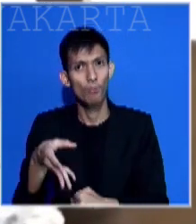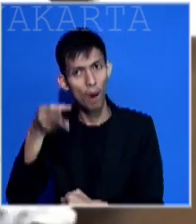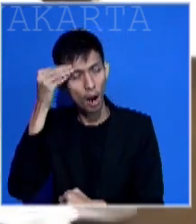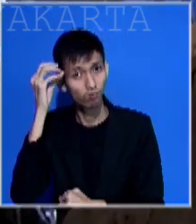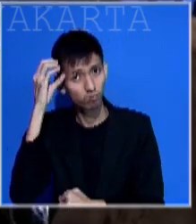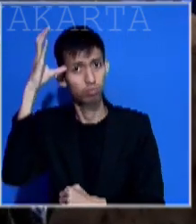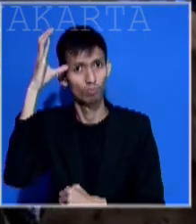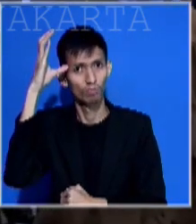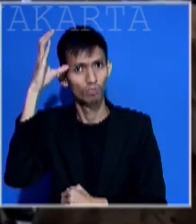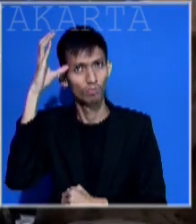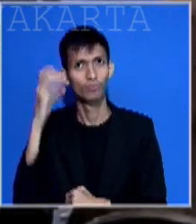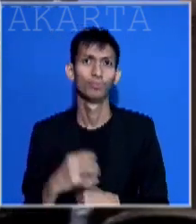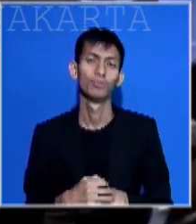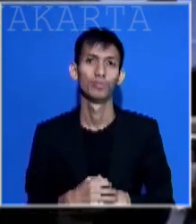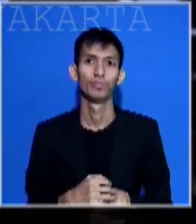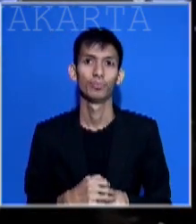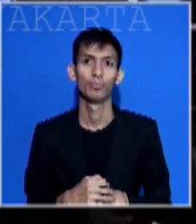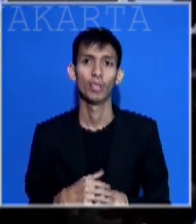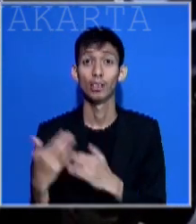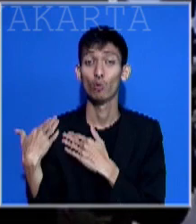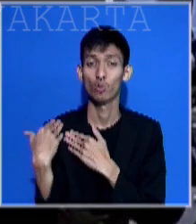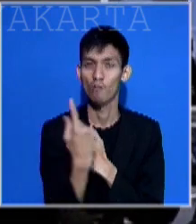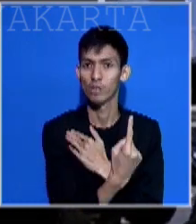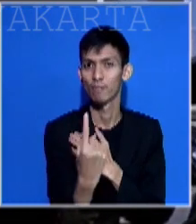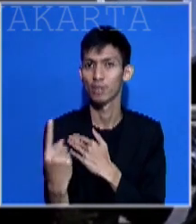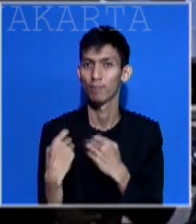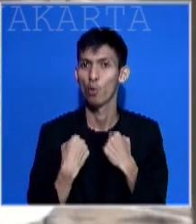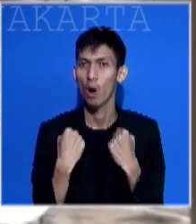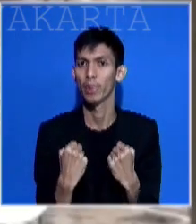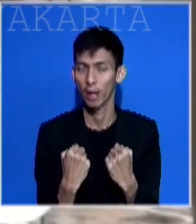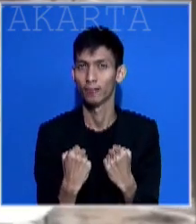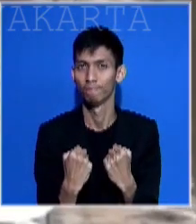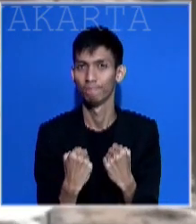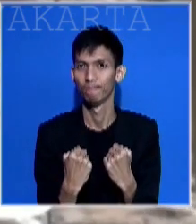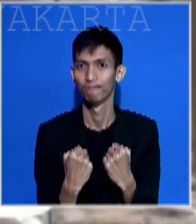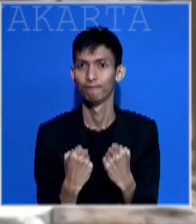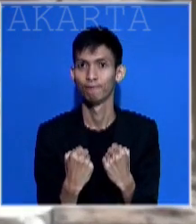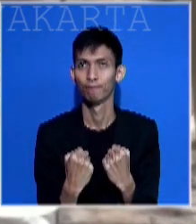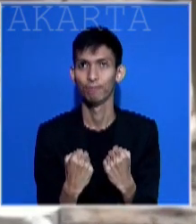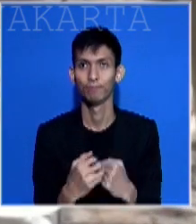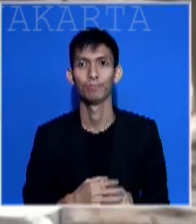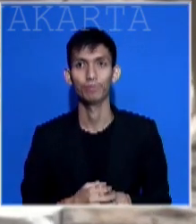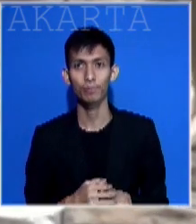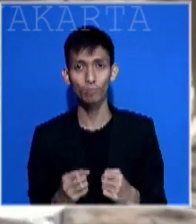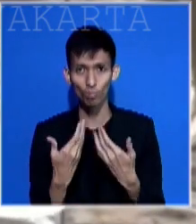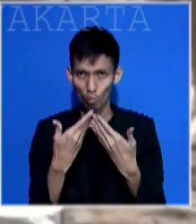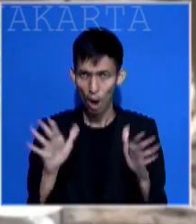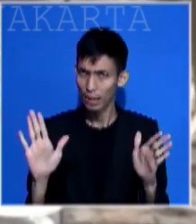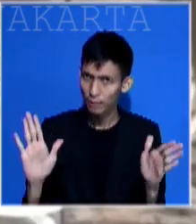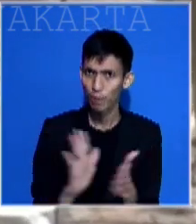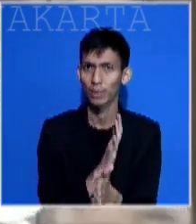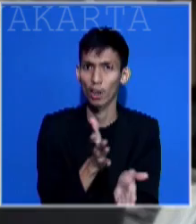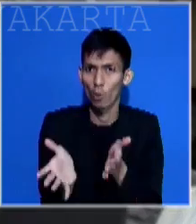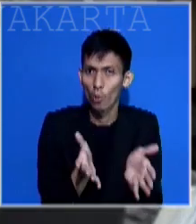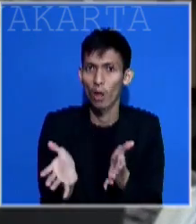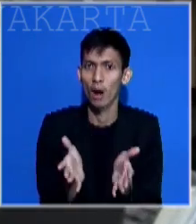serta identifikasi peran dan kontribusi dalam sistem pengelolaan warisan dunia UNESCO dengan semangat berbagi dengan membuka peluang pengelolaan warisan dunia